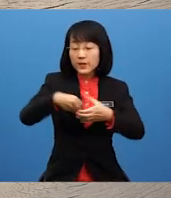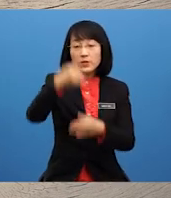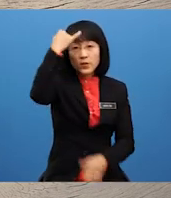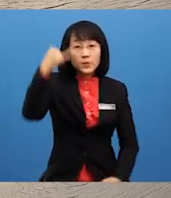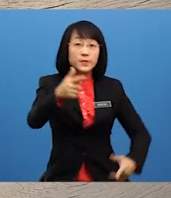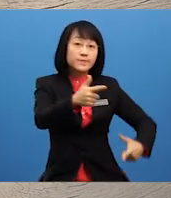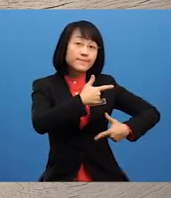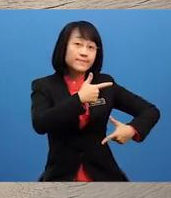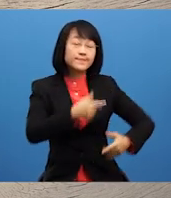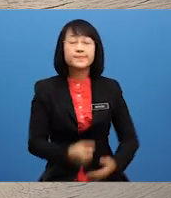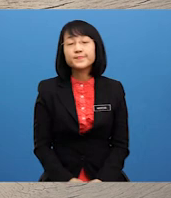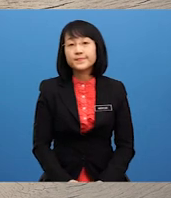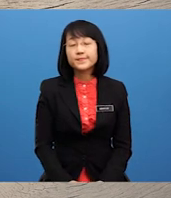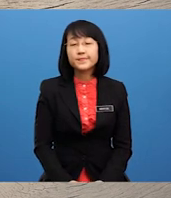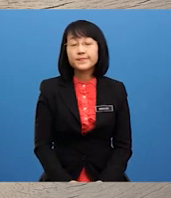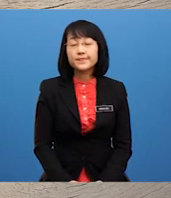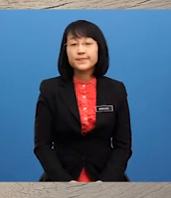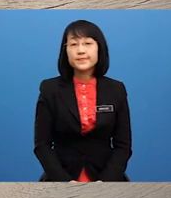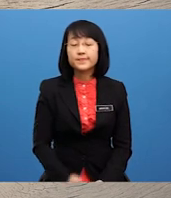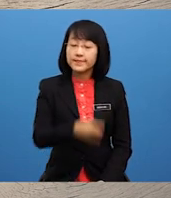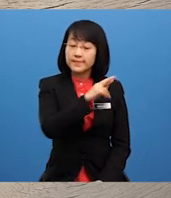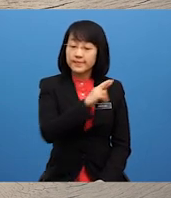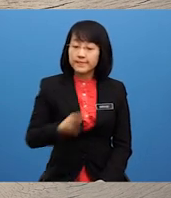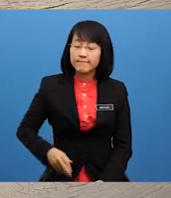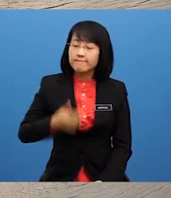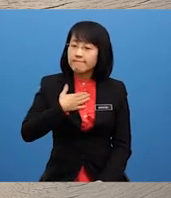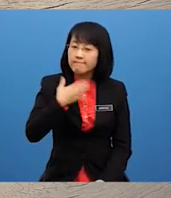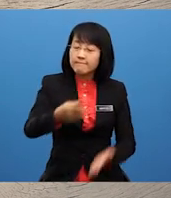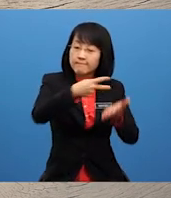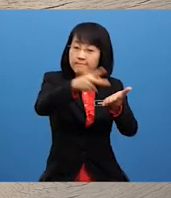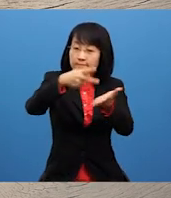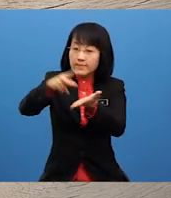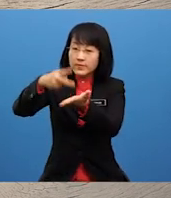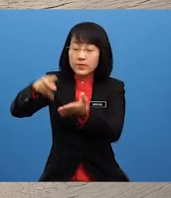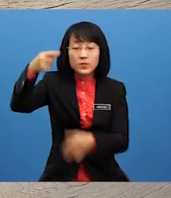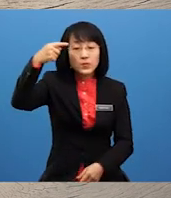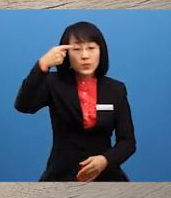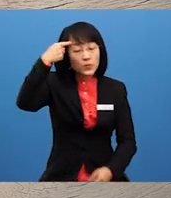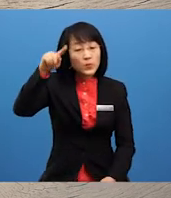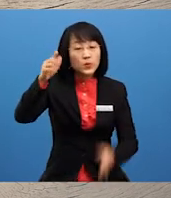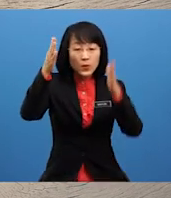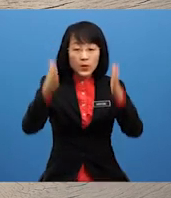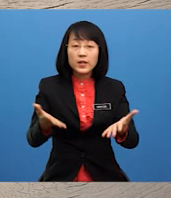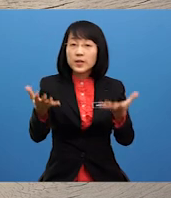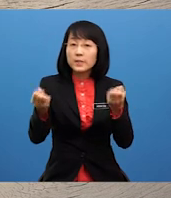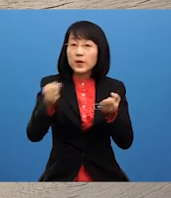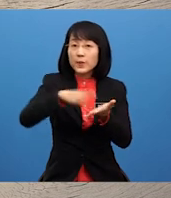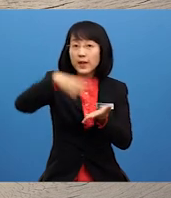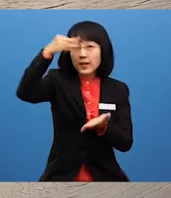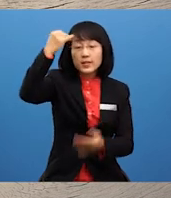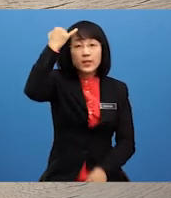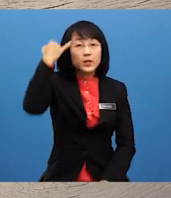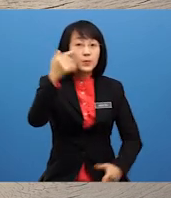kepahlawanan. Baginda sanggup membiayai perbelanjaan kepada sesiapa yang hendak mempelajari